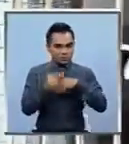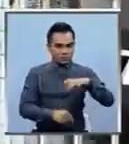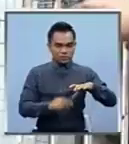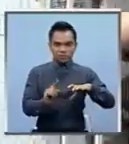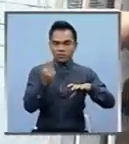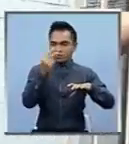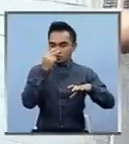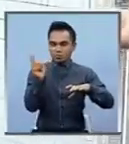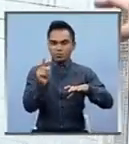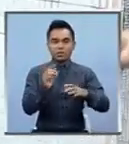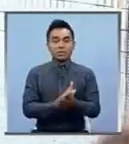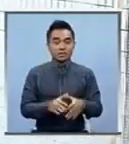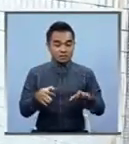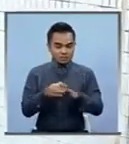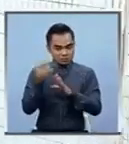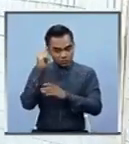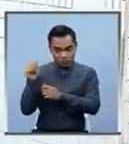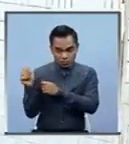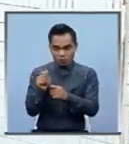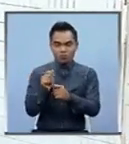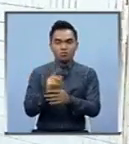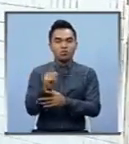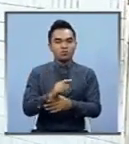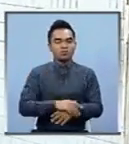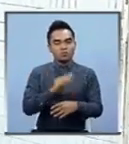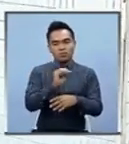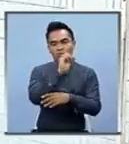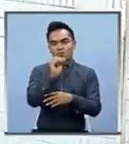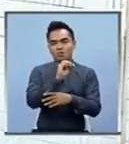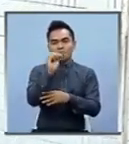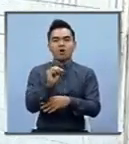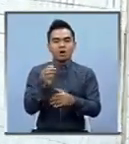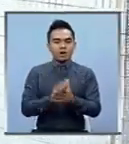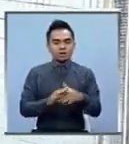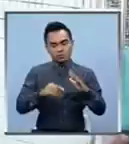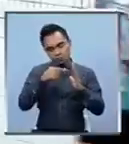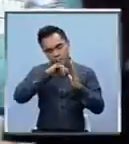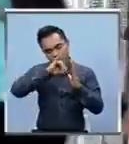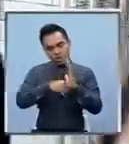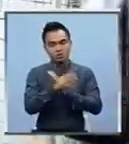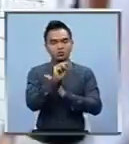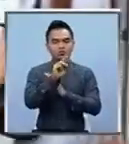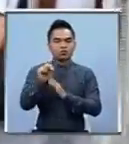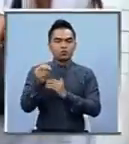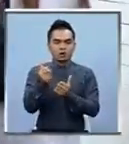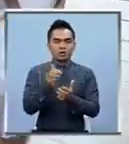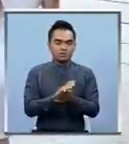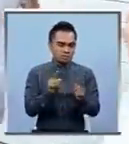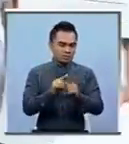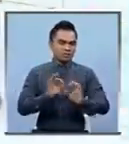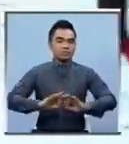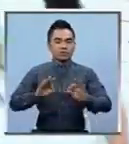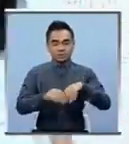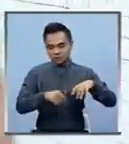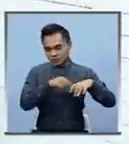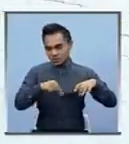จะมีคิวรถตู้ที่จะมุ่งหน้าไปทางเดอะมอลล์งามวงศ์วานซึ่งจะสามารถออกไปทางจังหวัดนนทบุรีได้ส่วนจุดที่2นะครับก็จะเป็นคิ